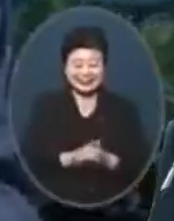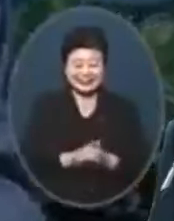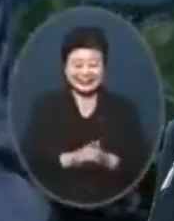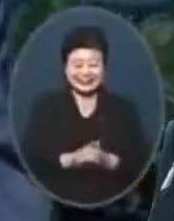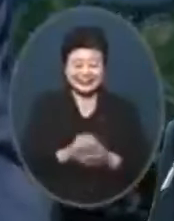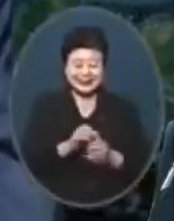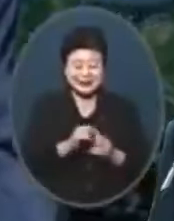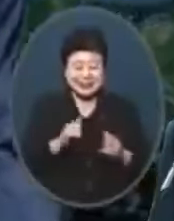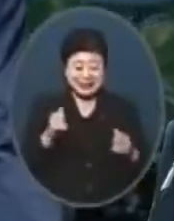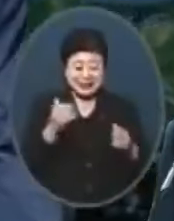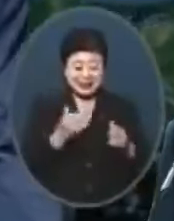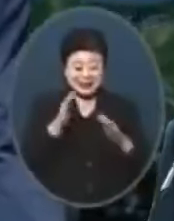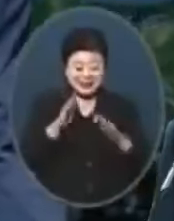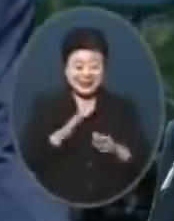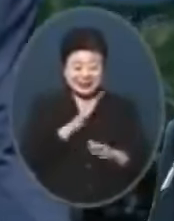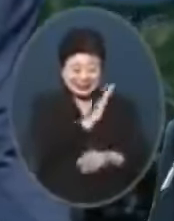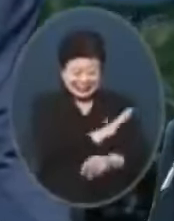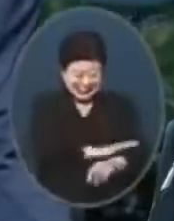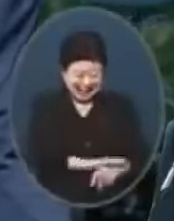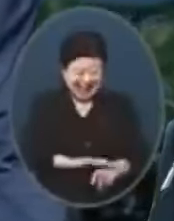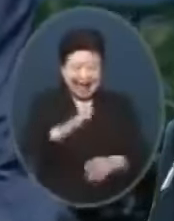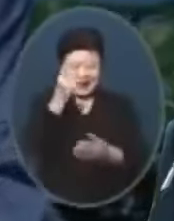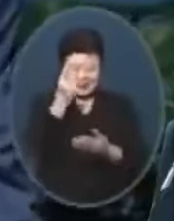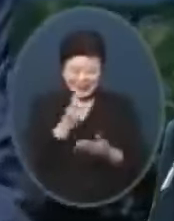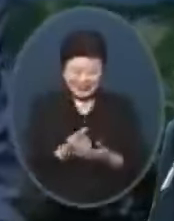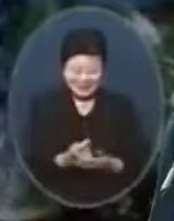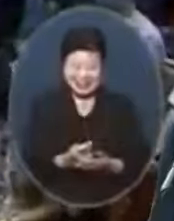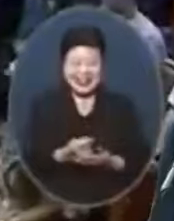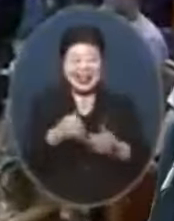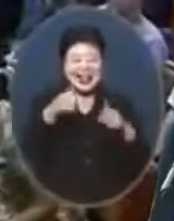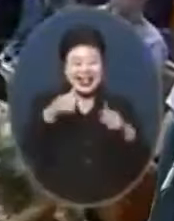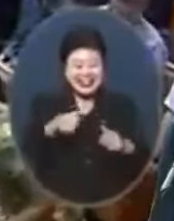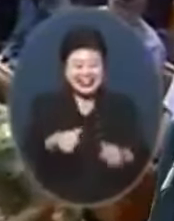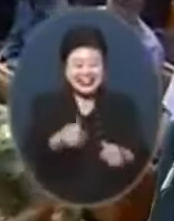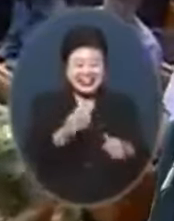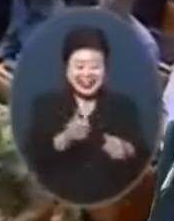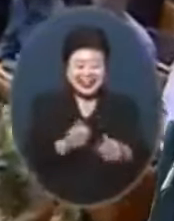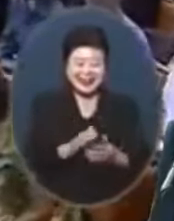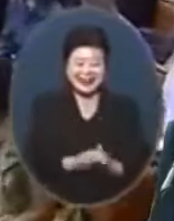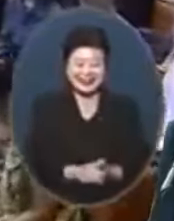옆에 계신 분들에게 오늘 잘 오셨습니다. 인사해주세요.